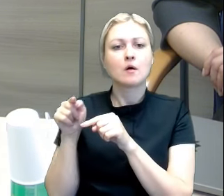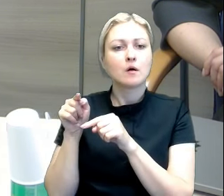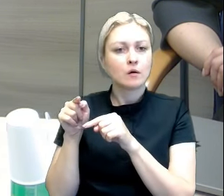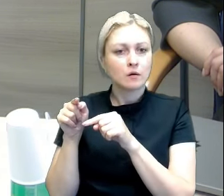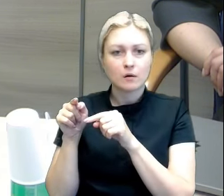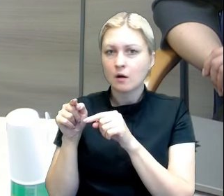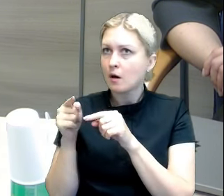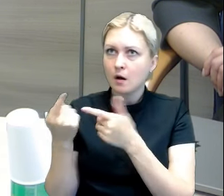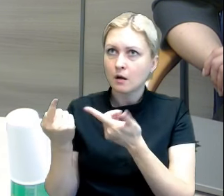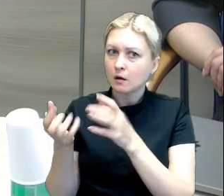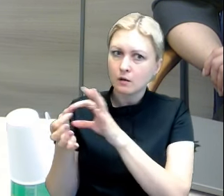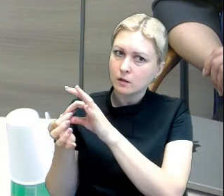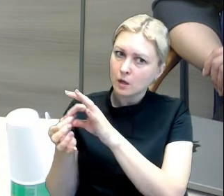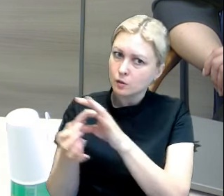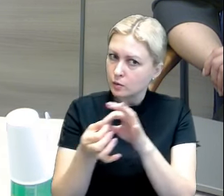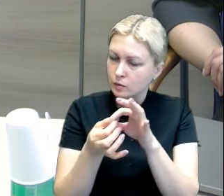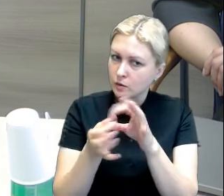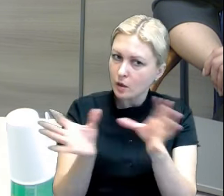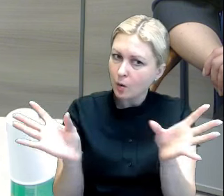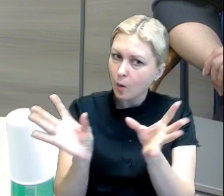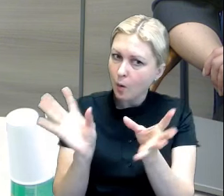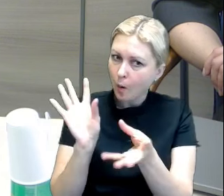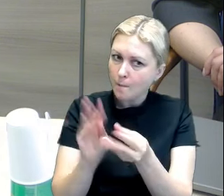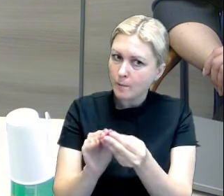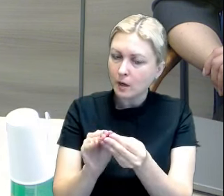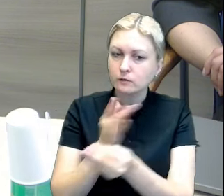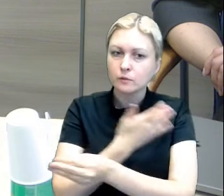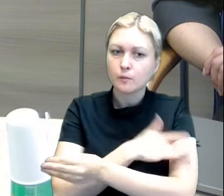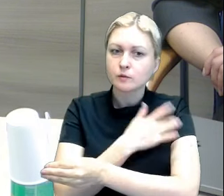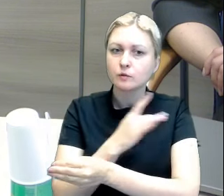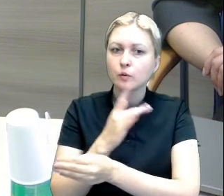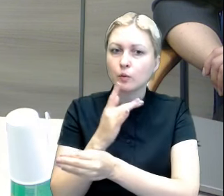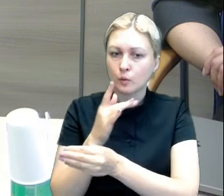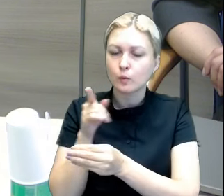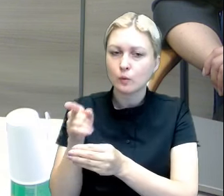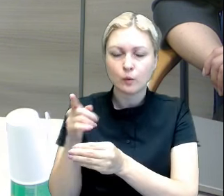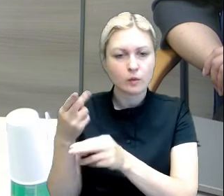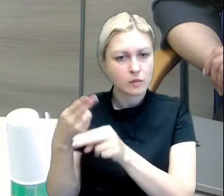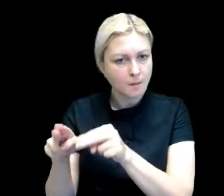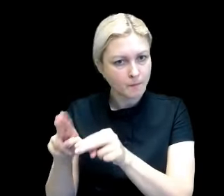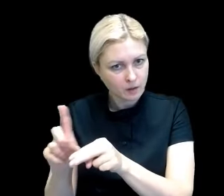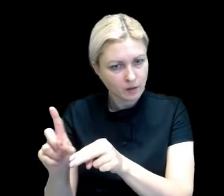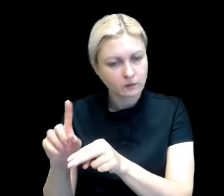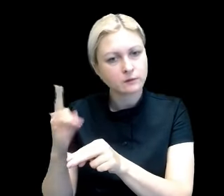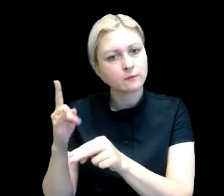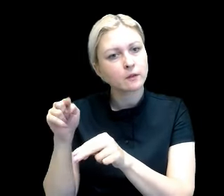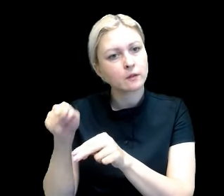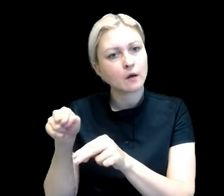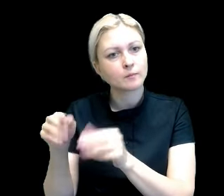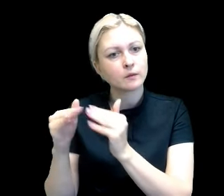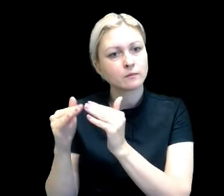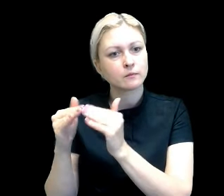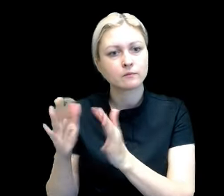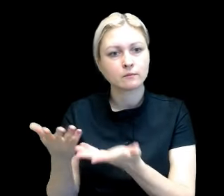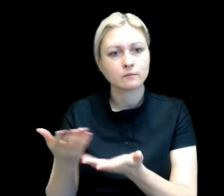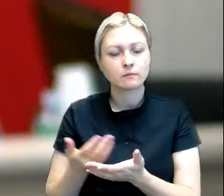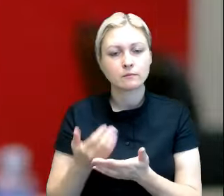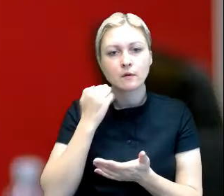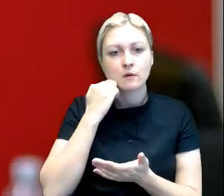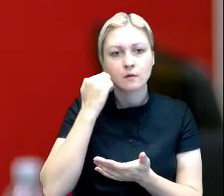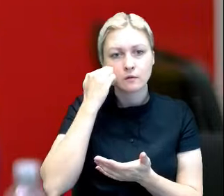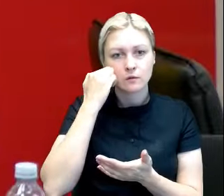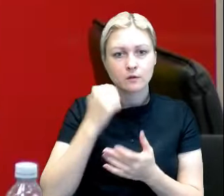neatlieps paslaugų kompleksinių paslaugų tiekimo sutrikusio vystymo kūdikių namuose ačiū na naujas